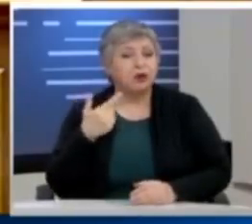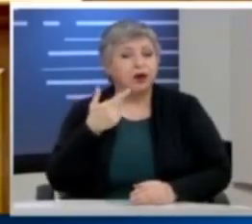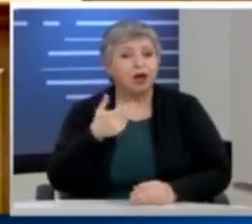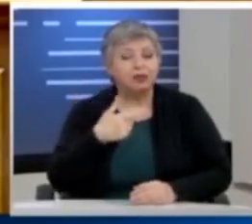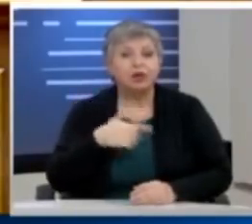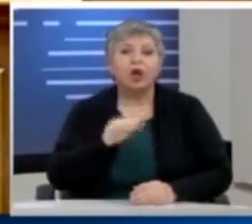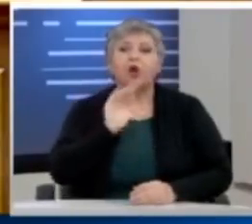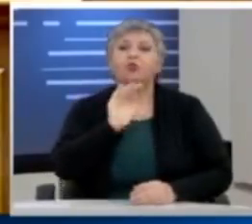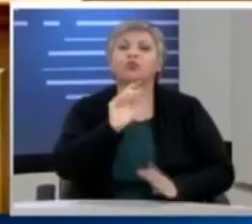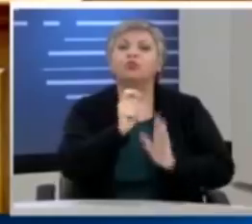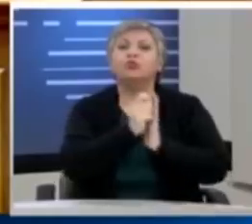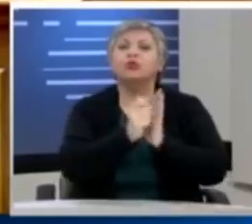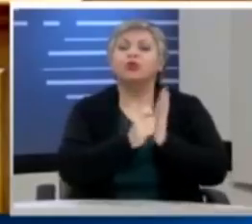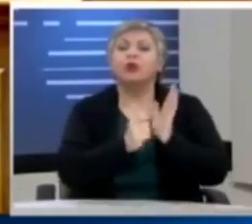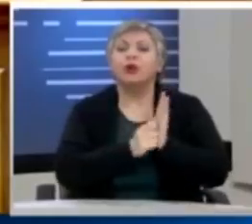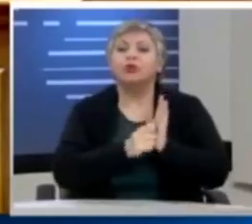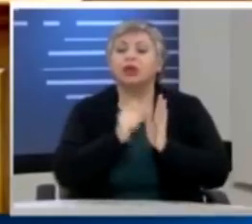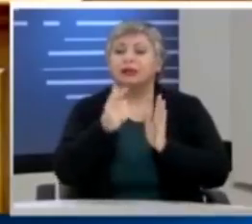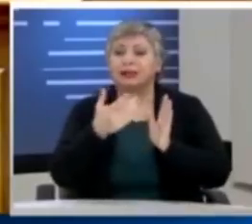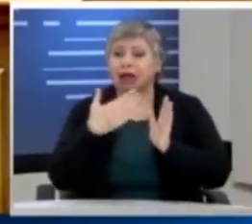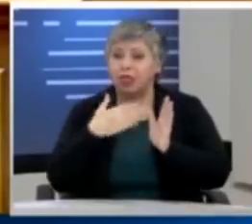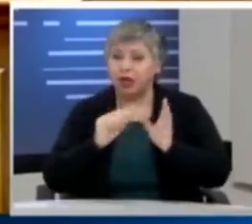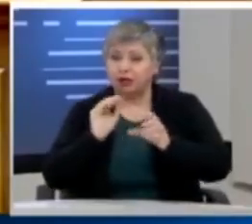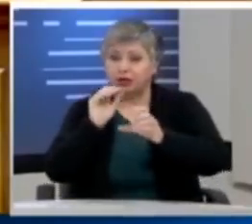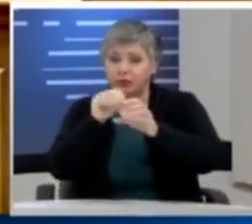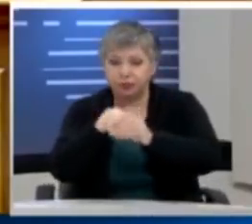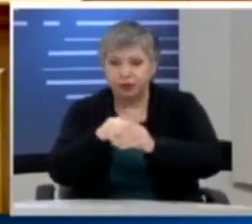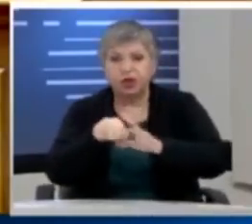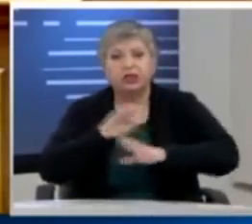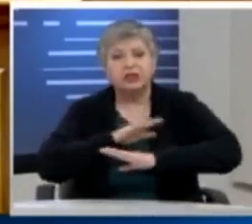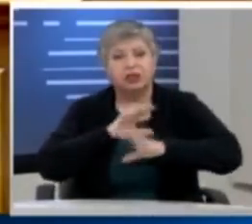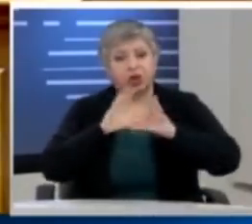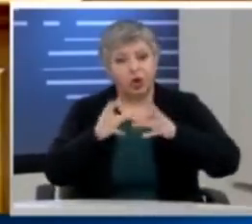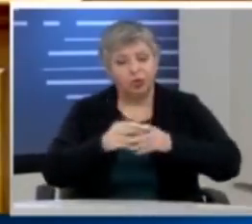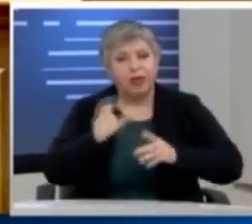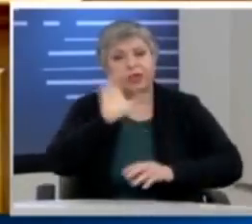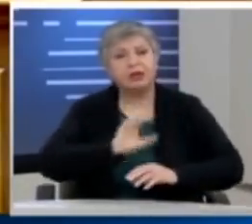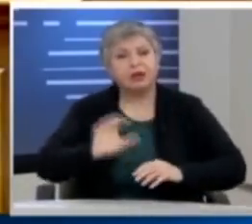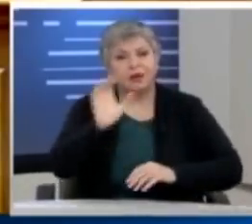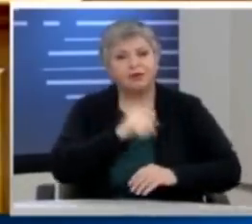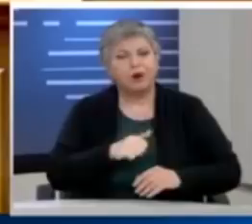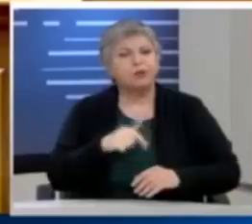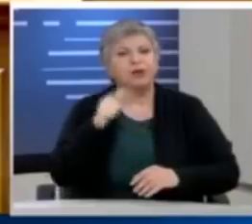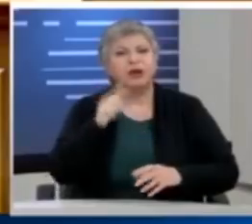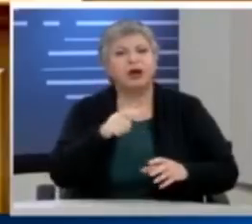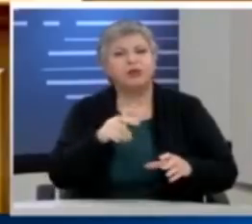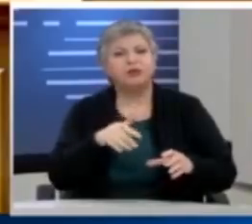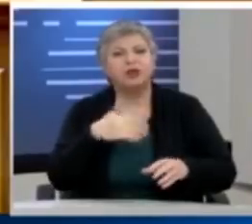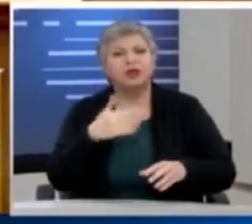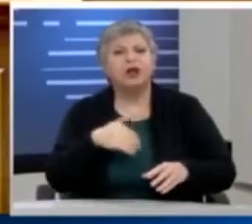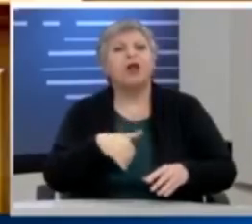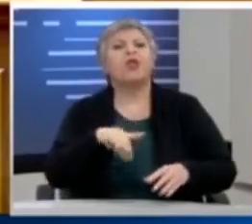«Είστε υπέρ της εισόδου στο ΝΑΤΟ και την Ευρωπαϊκή Ένωση, αποδεχόμενη τη συμφωνία?» το ποσοστό αποχής ήταν